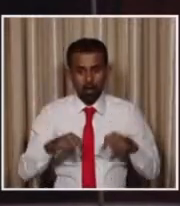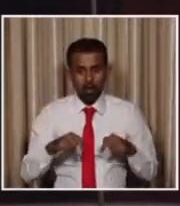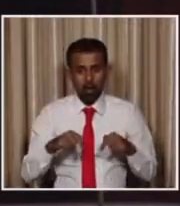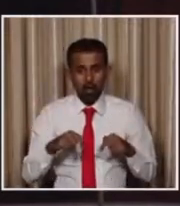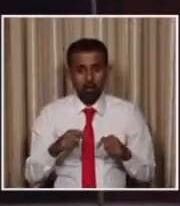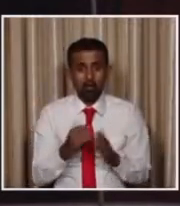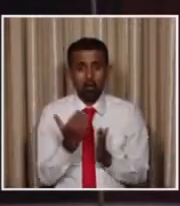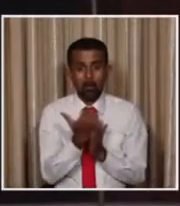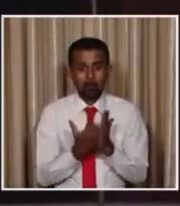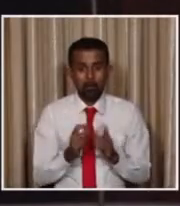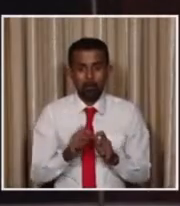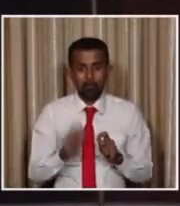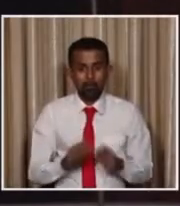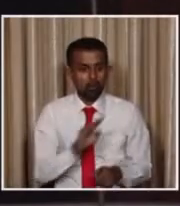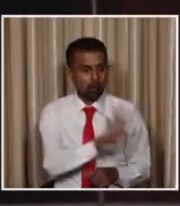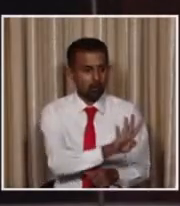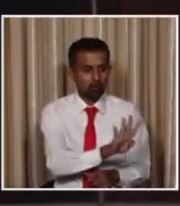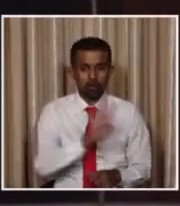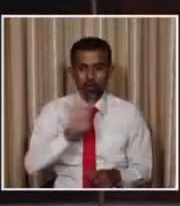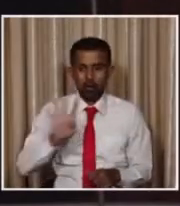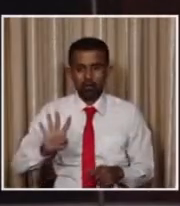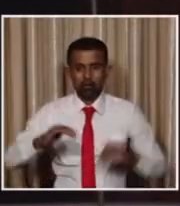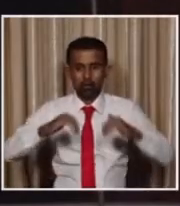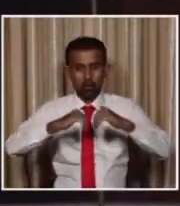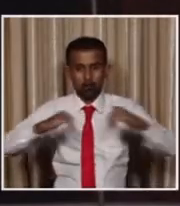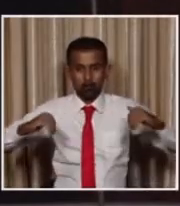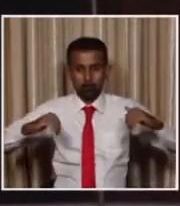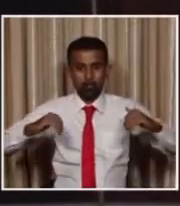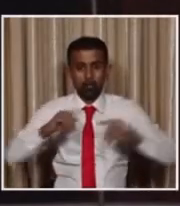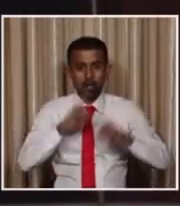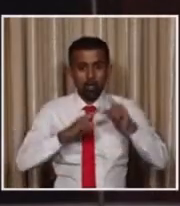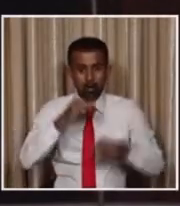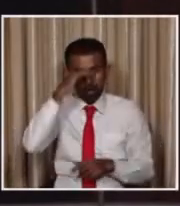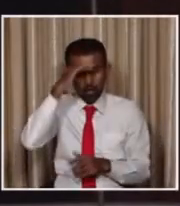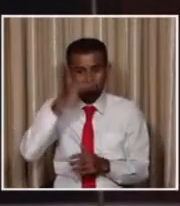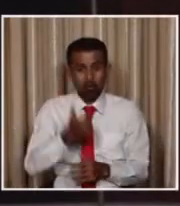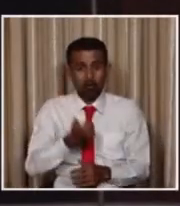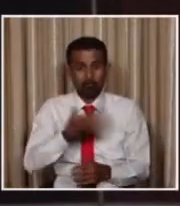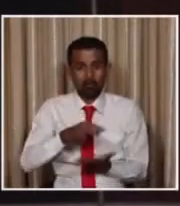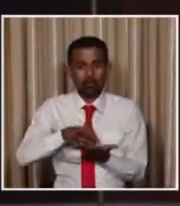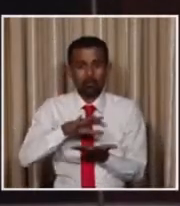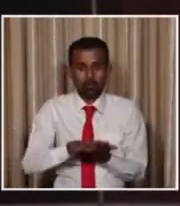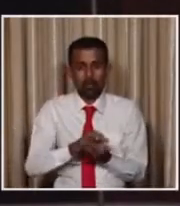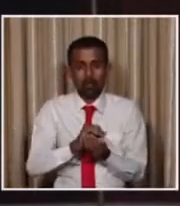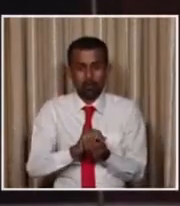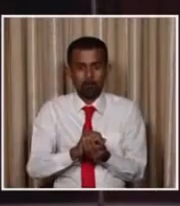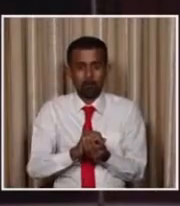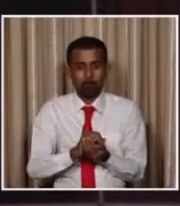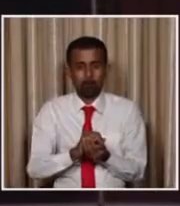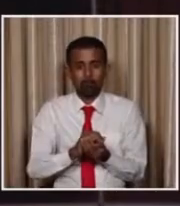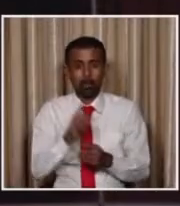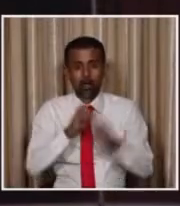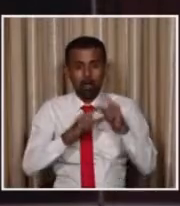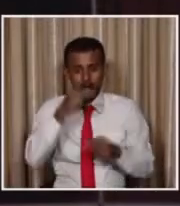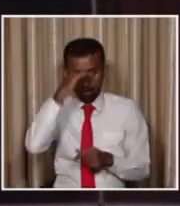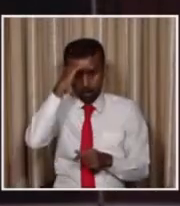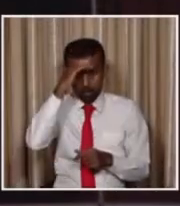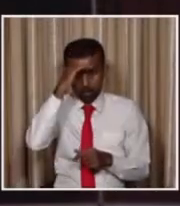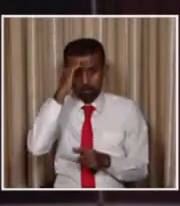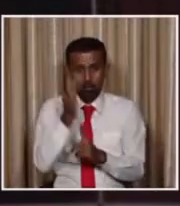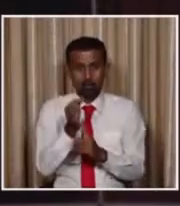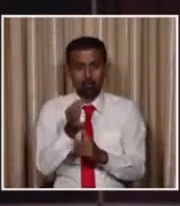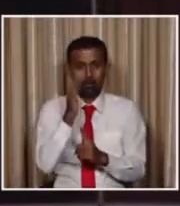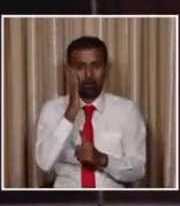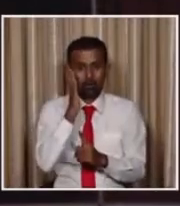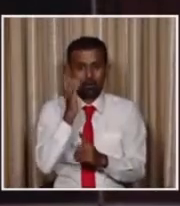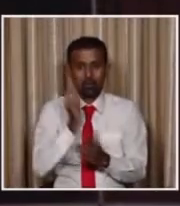ව්‍යවස්ථාදායක සභාවේදී 4:4 වශයෙන් වෙන් වුණා නම් කතානායකතුමාට තීරක ඡන්දයක් තිබුණා නමුත් කතානායකතුමා